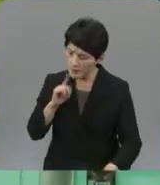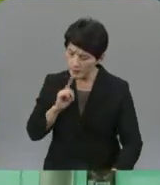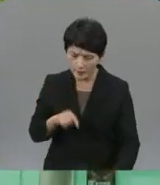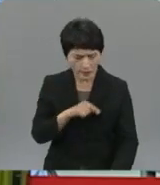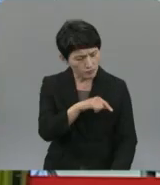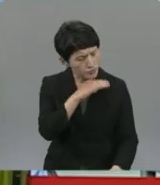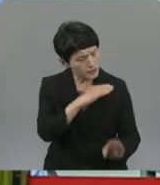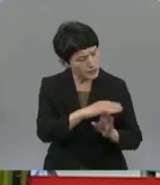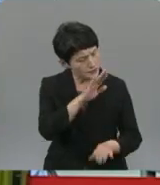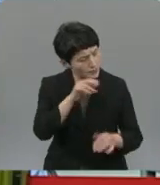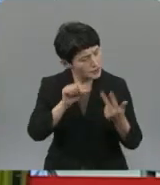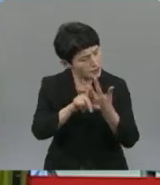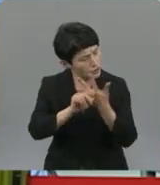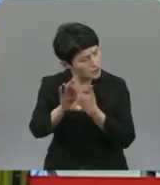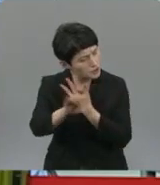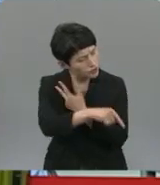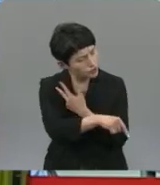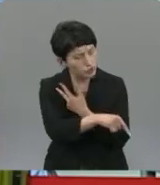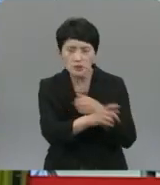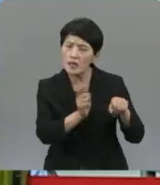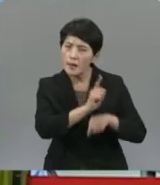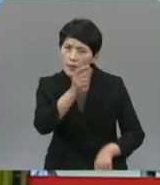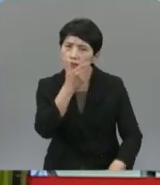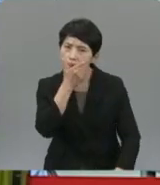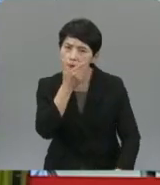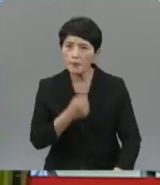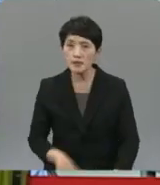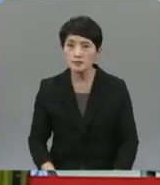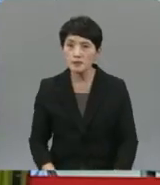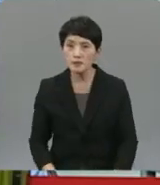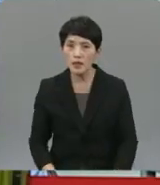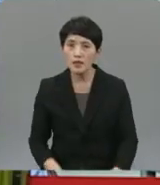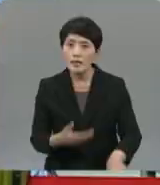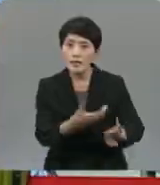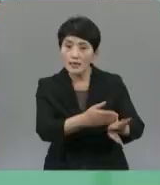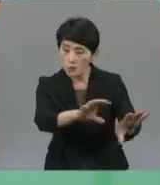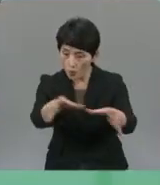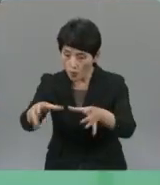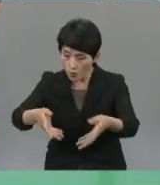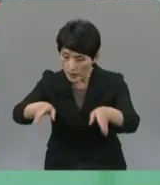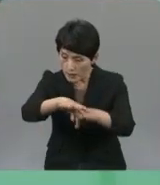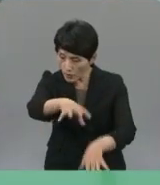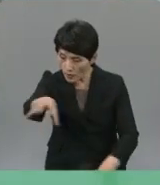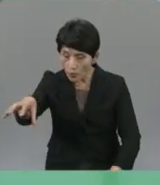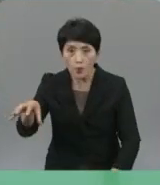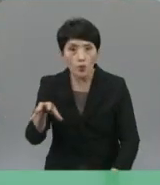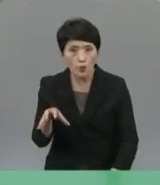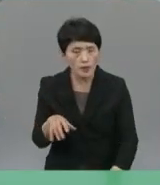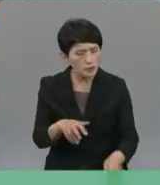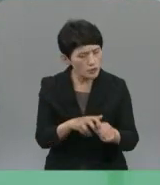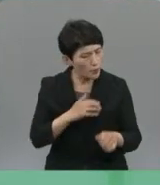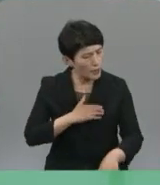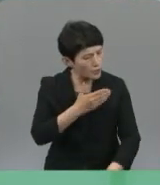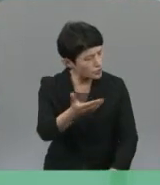卫星一号的搭载准备。国务委员长金正恩16日批准了今后的行动计划。